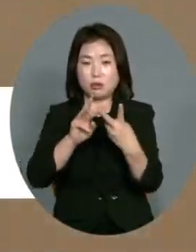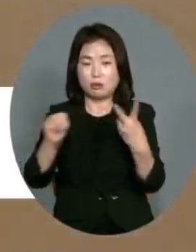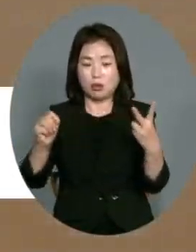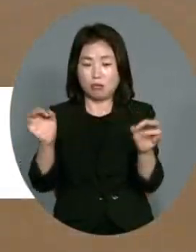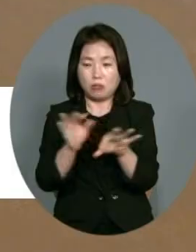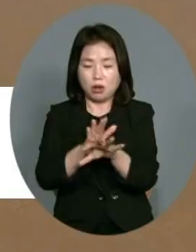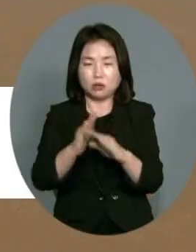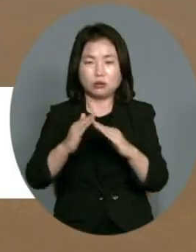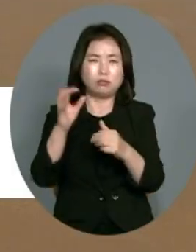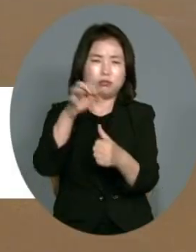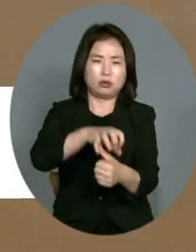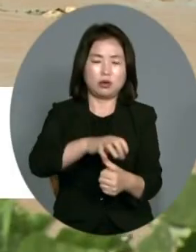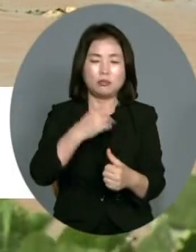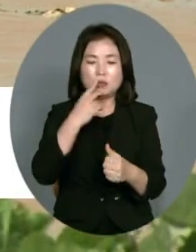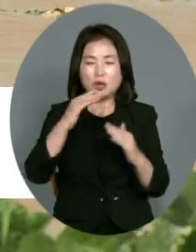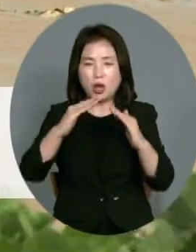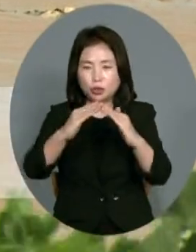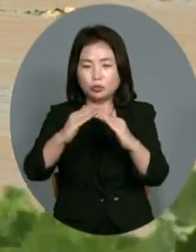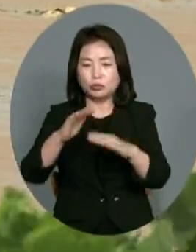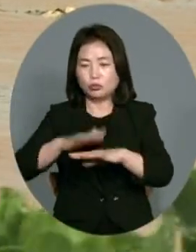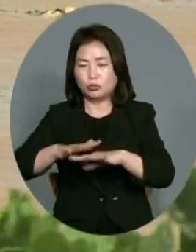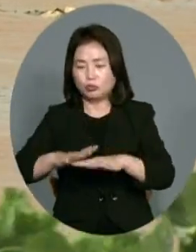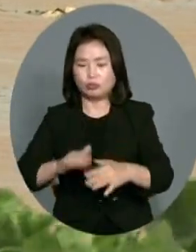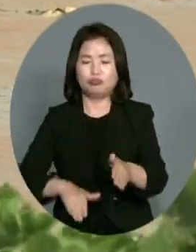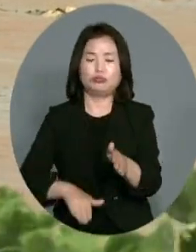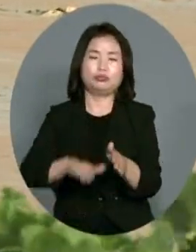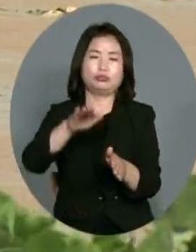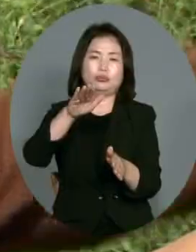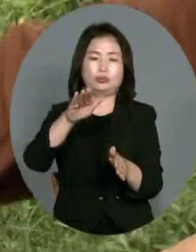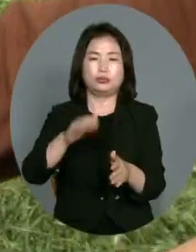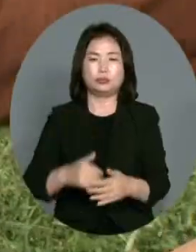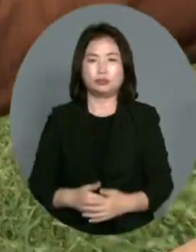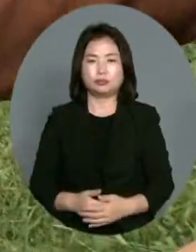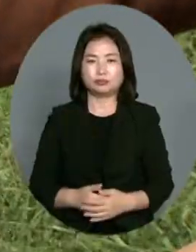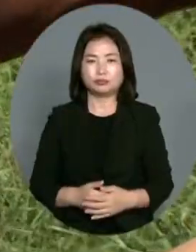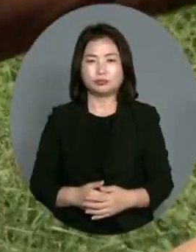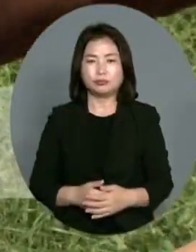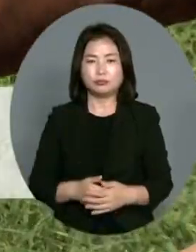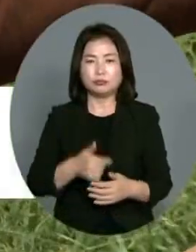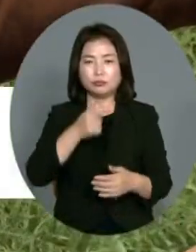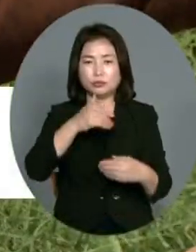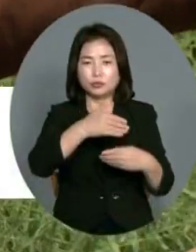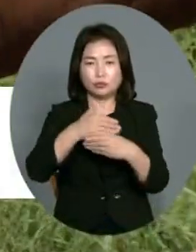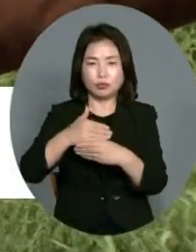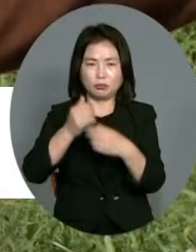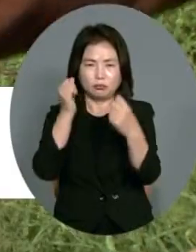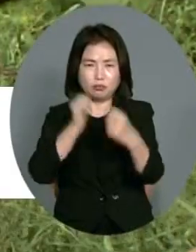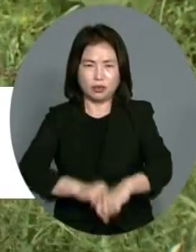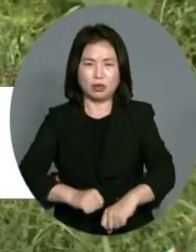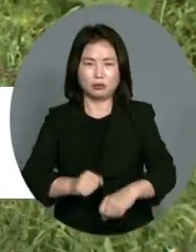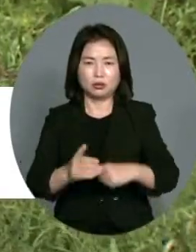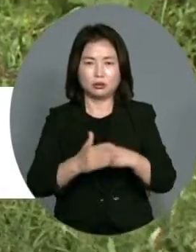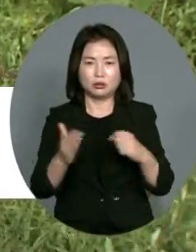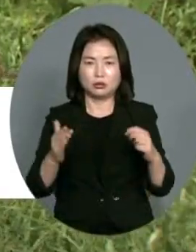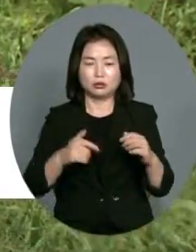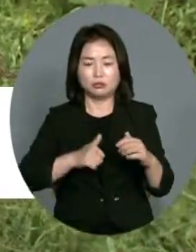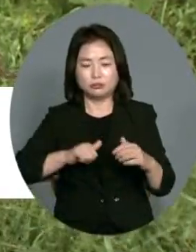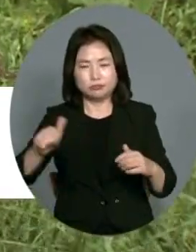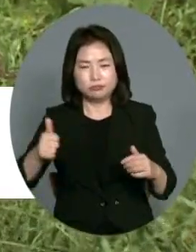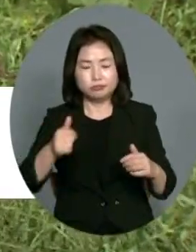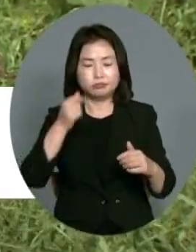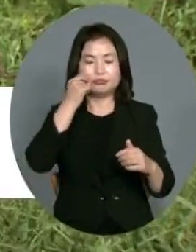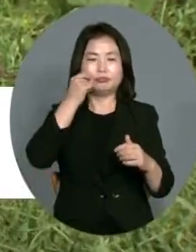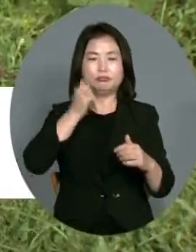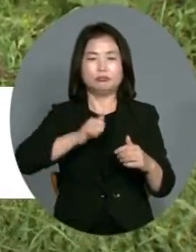주택이 고립되고 비닐하우스와 농경지가 물에 잠겼습니다. 이렇게 뚝방이 터져가지고 가도 못하고